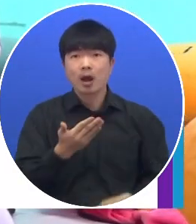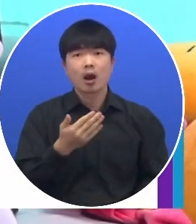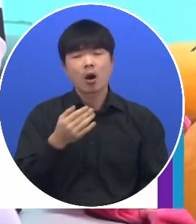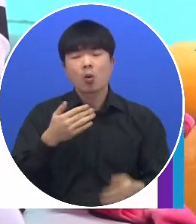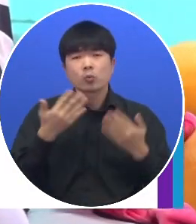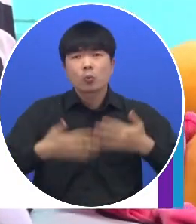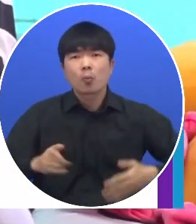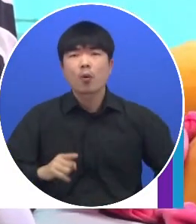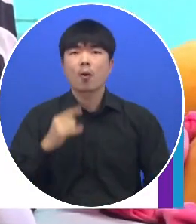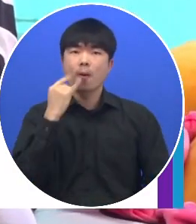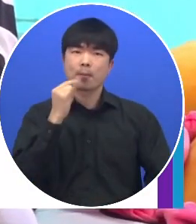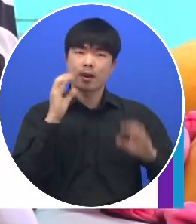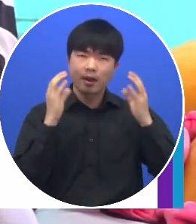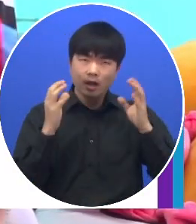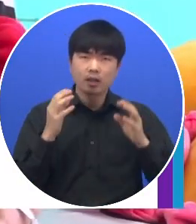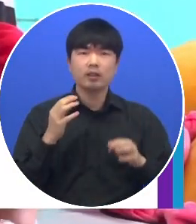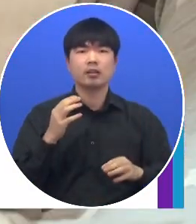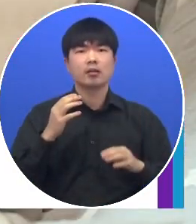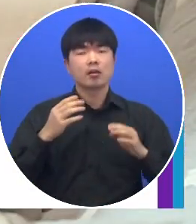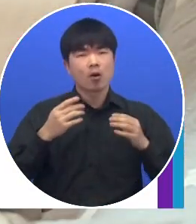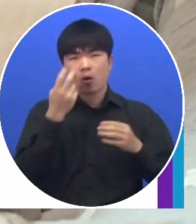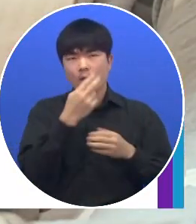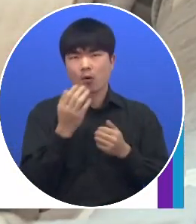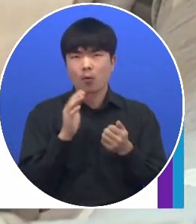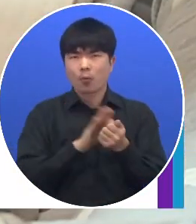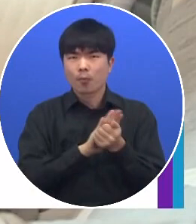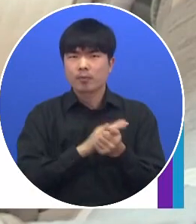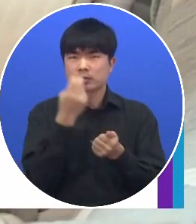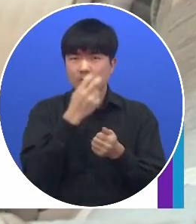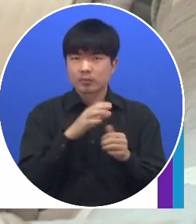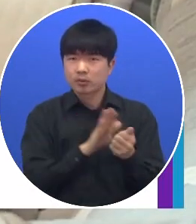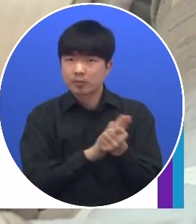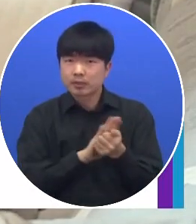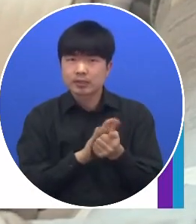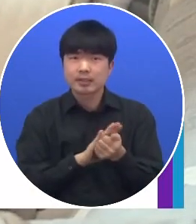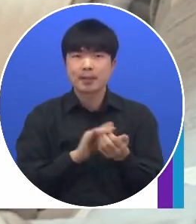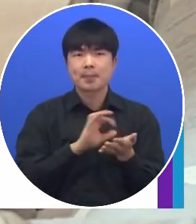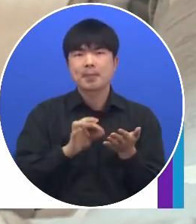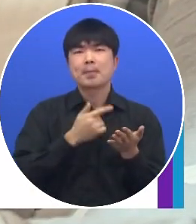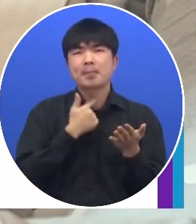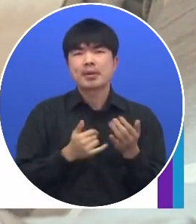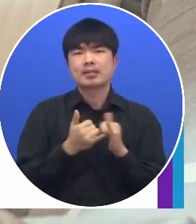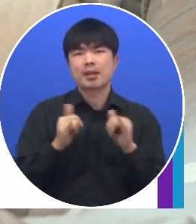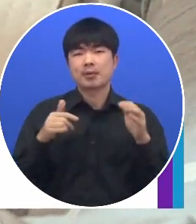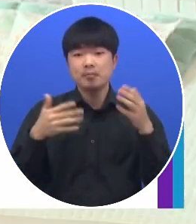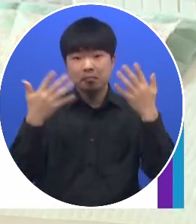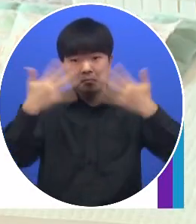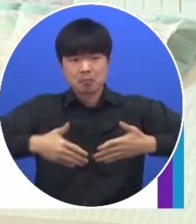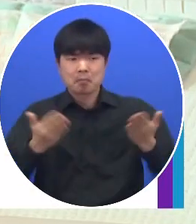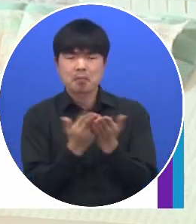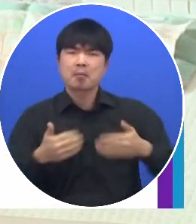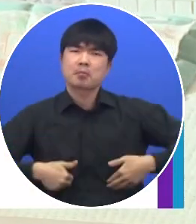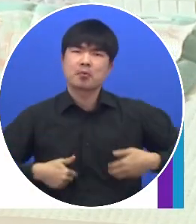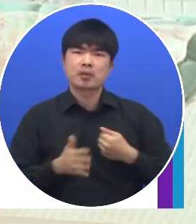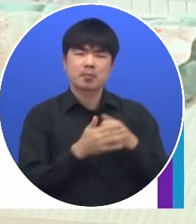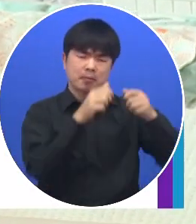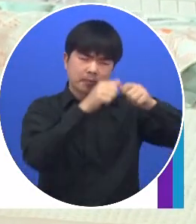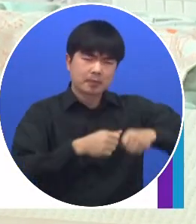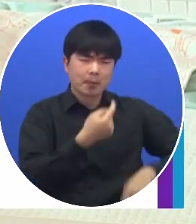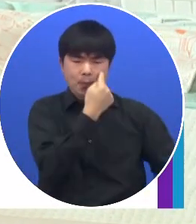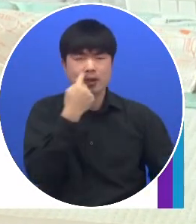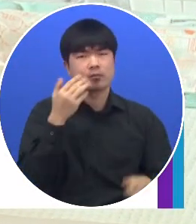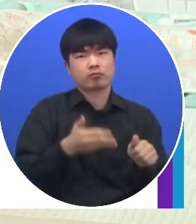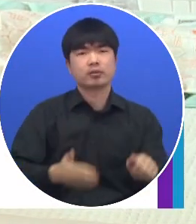산모 신생아 건강관리 서비스 이용을 마친 가구지만 지원조건 충족이 필요하기 때문에 중랑 소식을